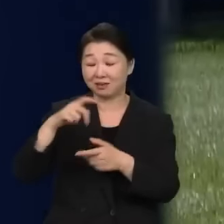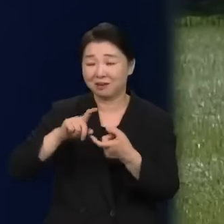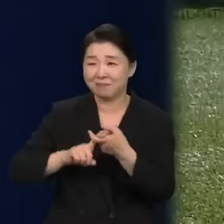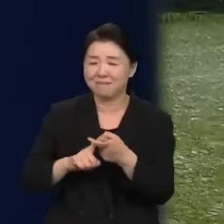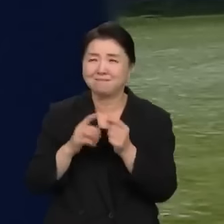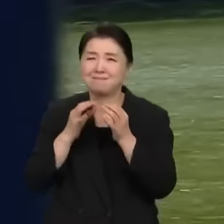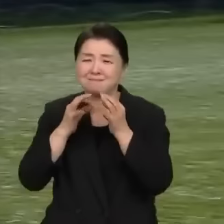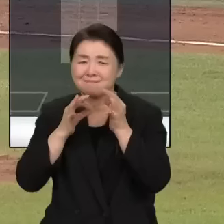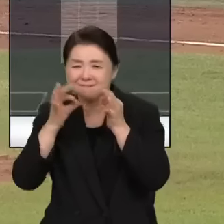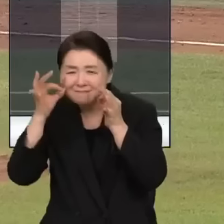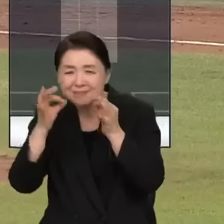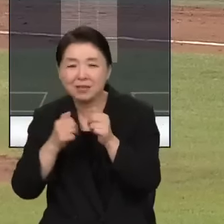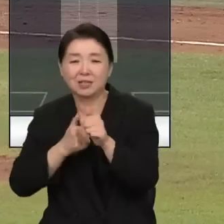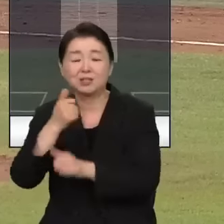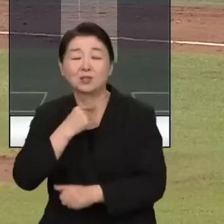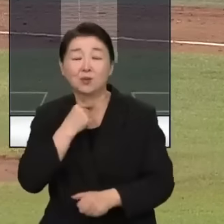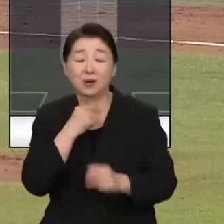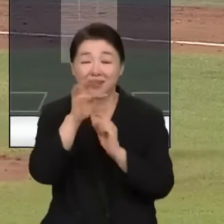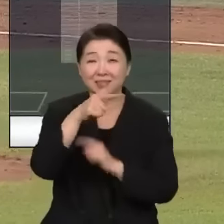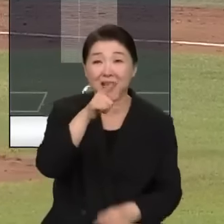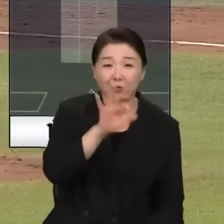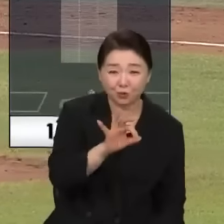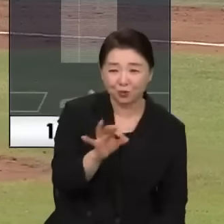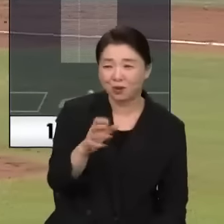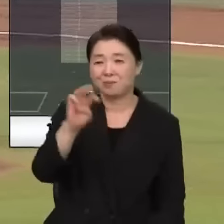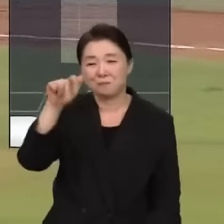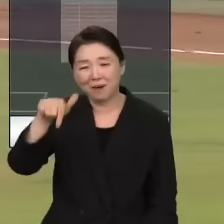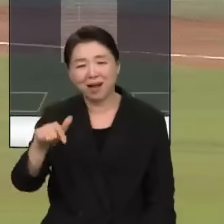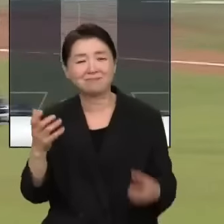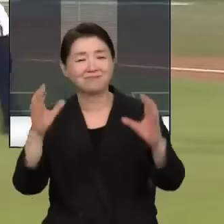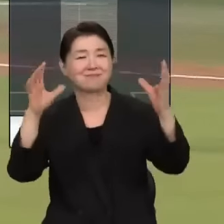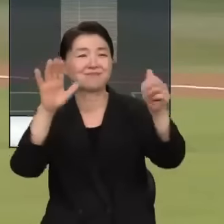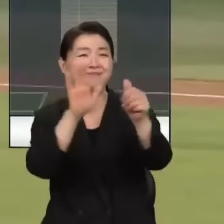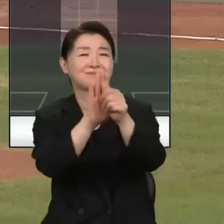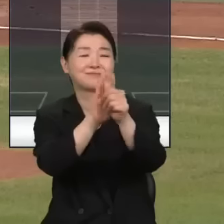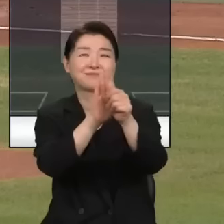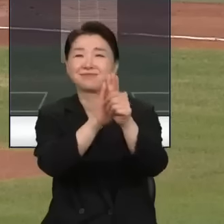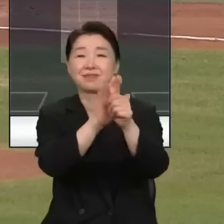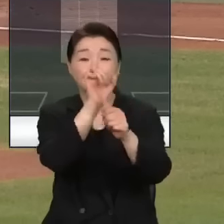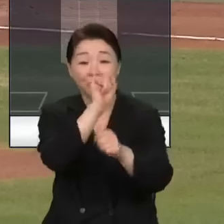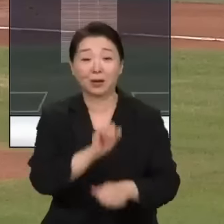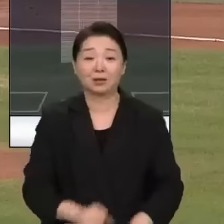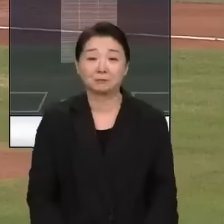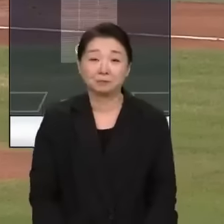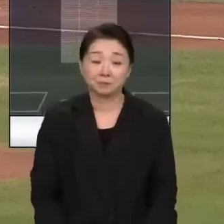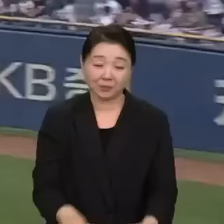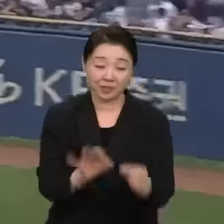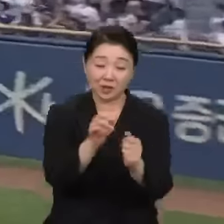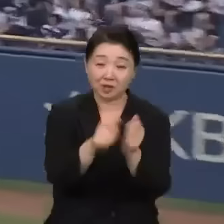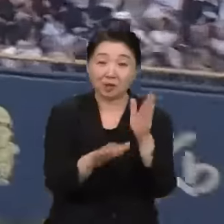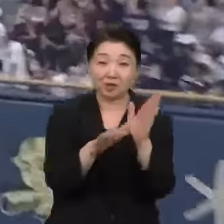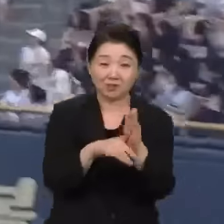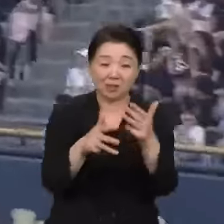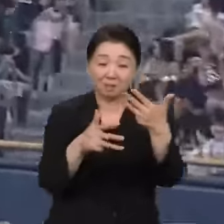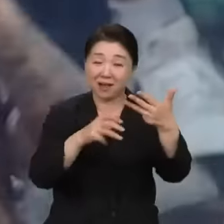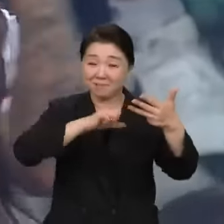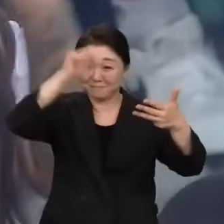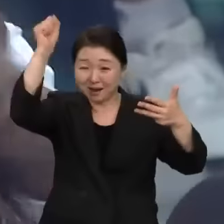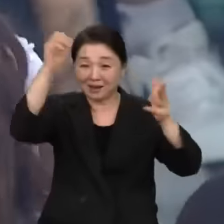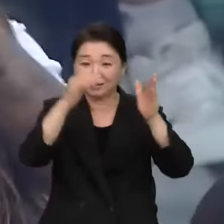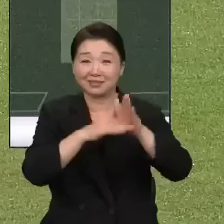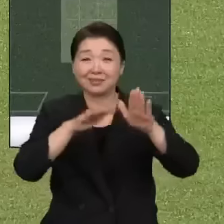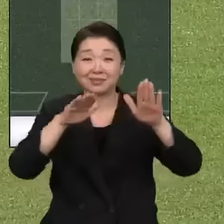몰려있던 이상규, 절실하게 지켜준 박상원에게 환호를 보냈습니다. 최근 10경기에서 8승을 따낸 한화는